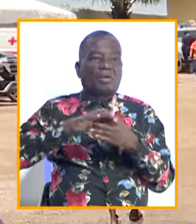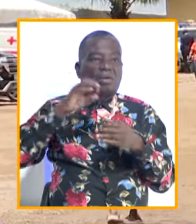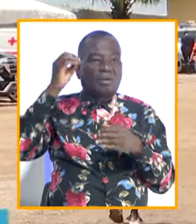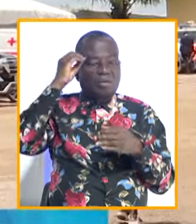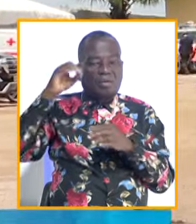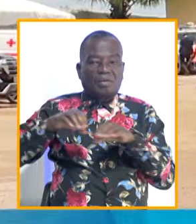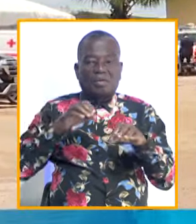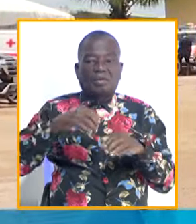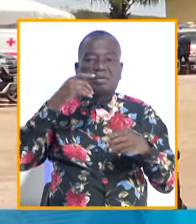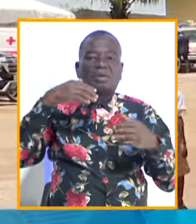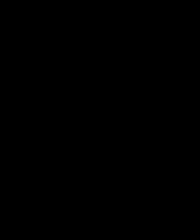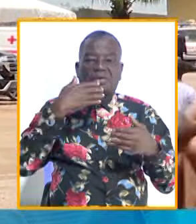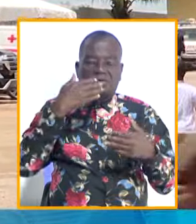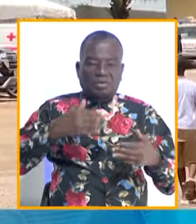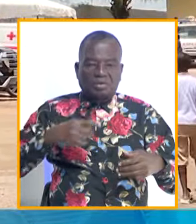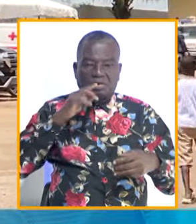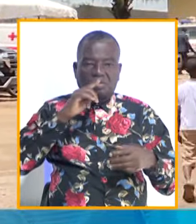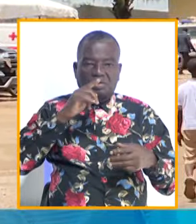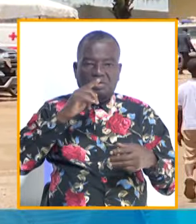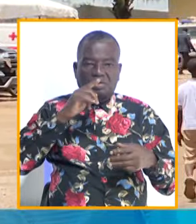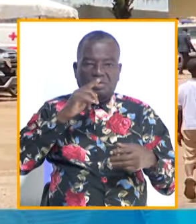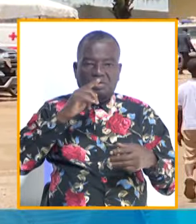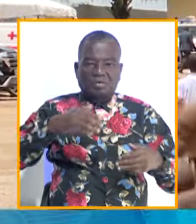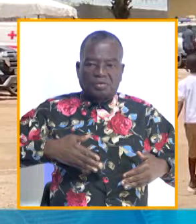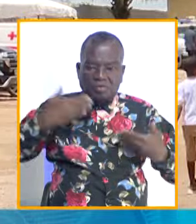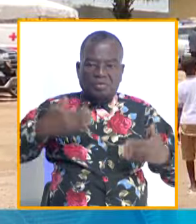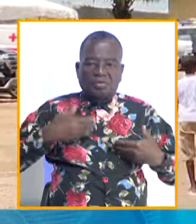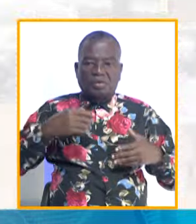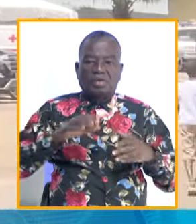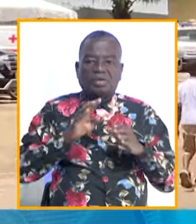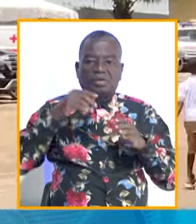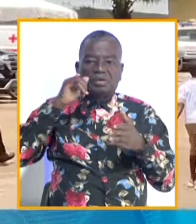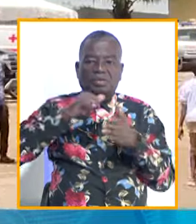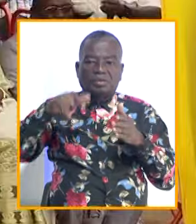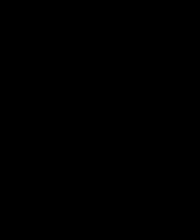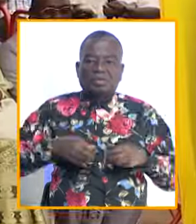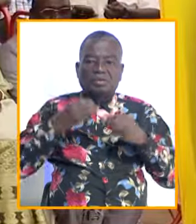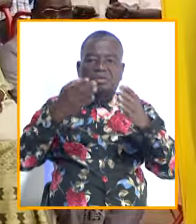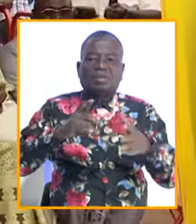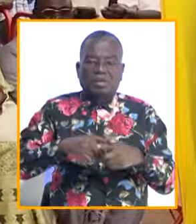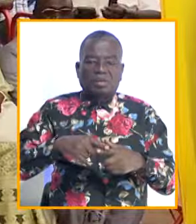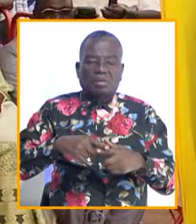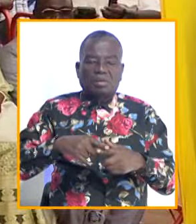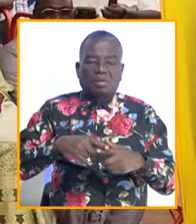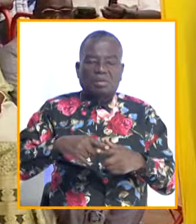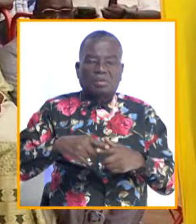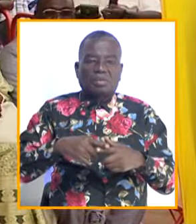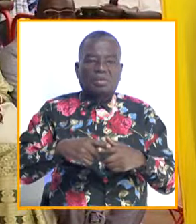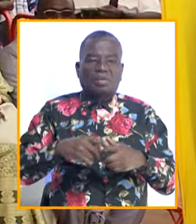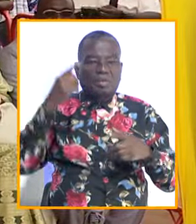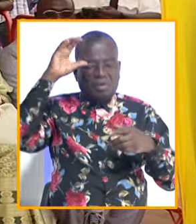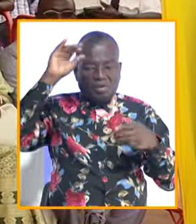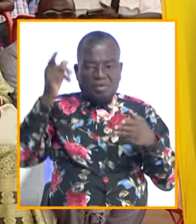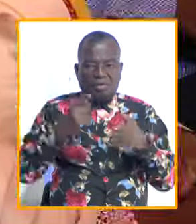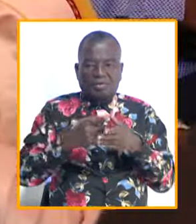me va droit au cœur. Parce que ce qu'elle va remettre à mon fils là, ça va vraiment réduire ma marge